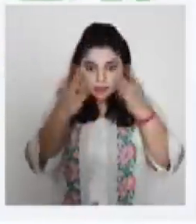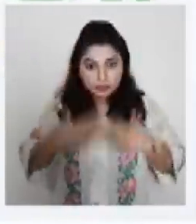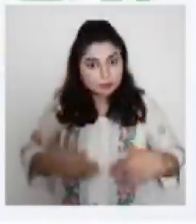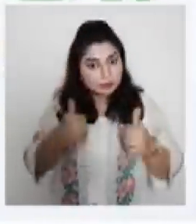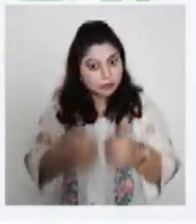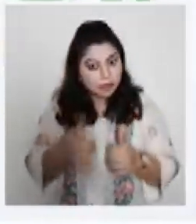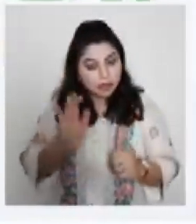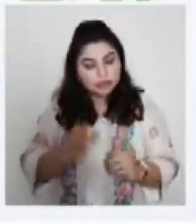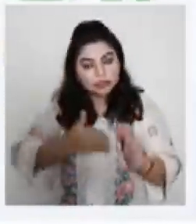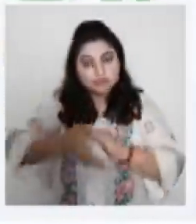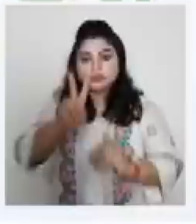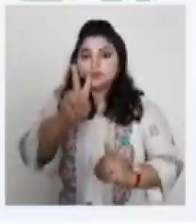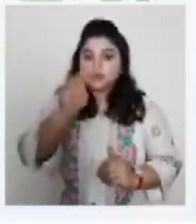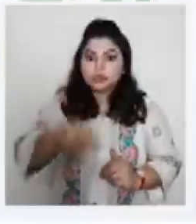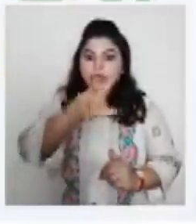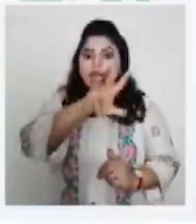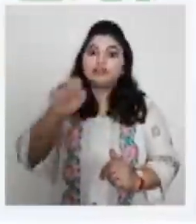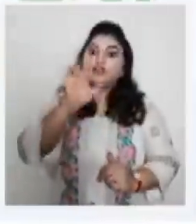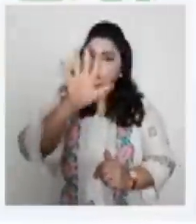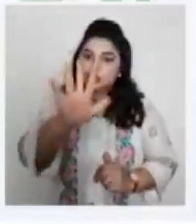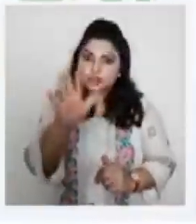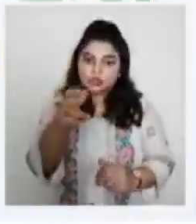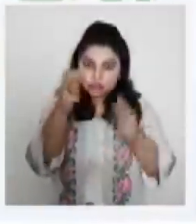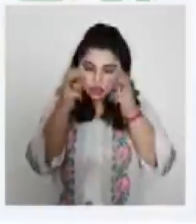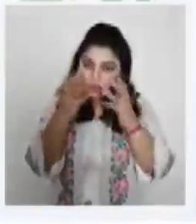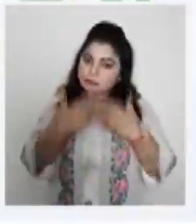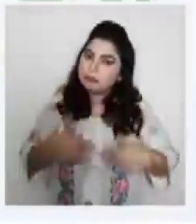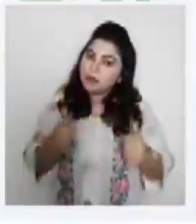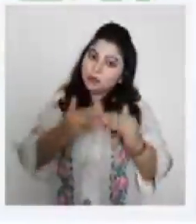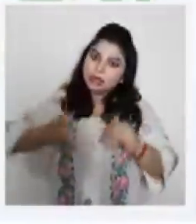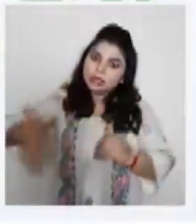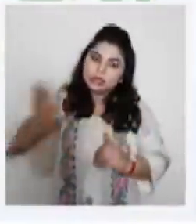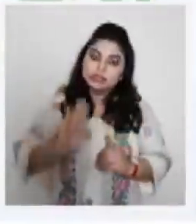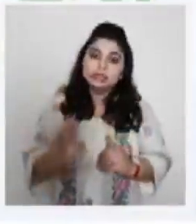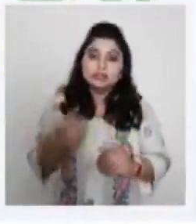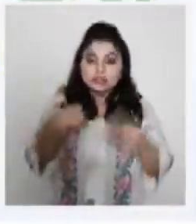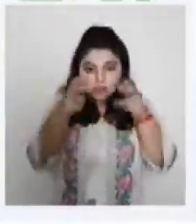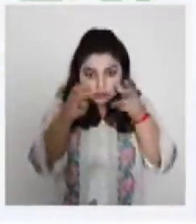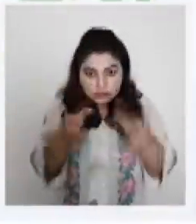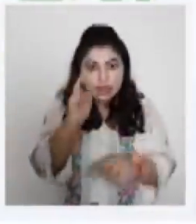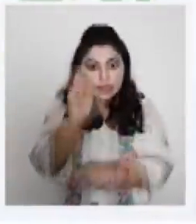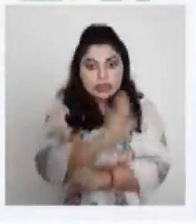৩,৩২,৬৪১ জন। ২৪ ঘন্টায় কোয়ারেন্টাইন মুক্ত হয়েছেন ২,৬০৫ জন, এ পর্যন্ত ছাড় পেয়েছেন